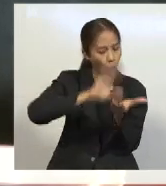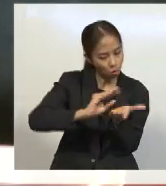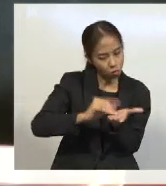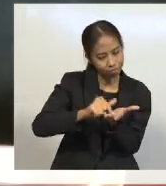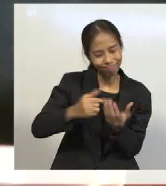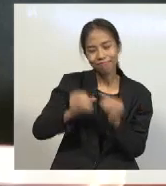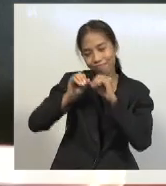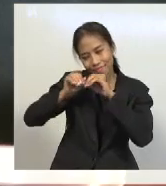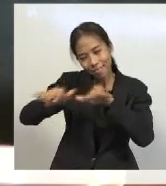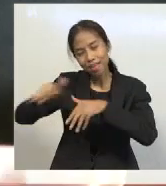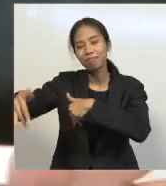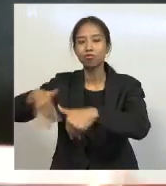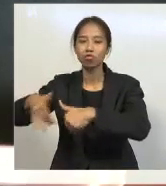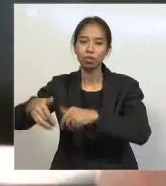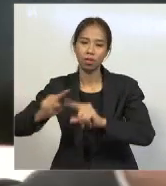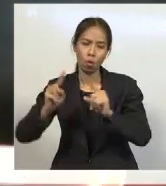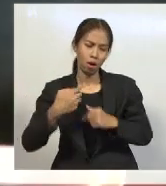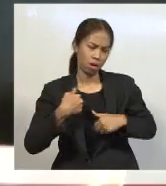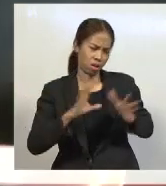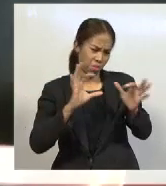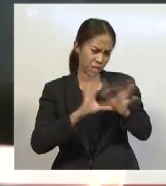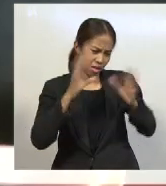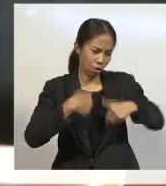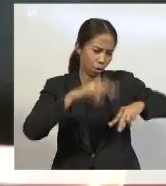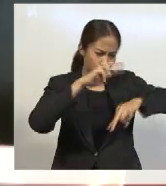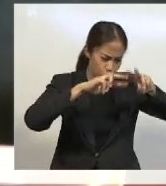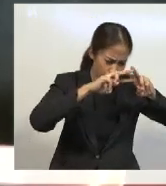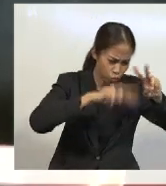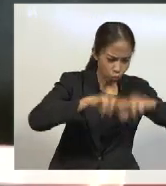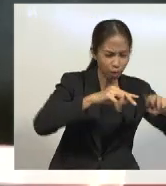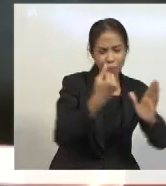นะครับไม่ได้เกี่ยวกับการติดตามตรวจจับสืบสวนอันนั้นคนละเรื่องกัน